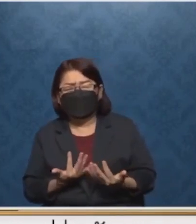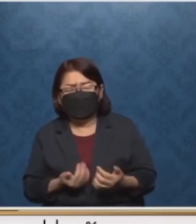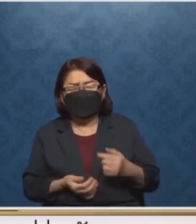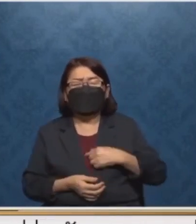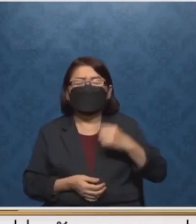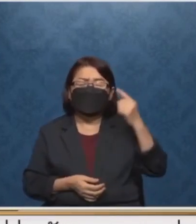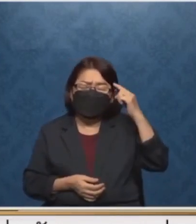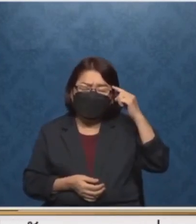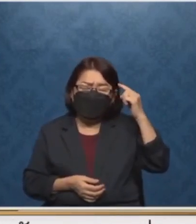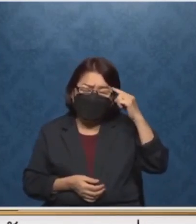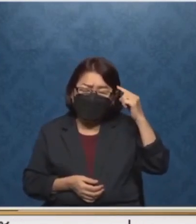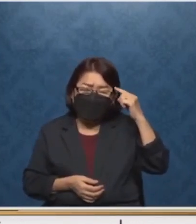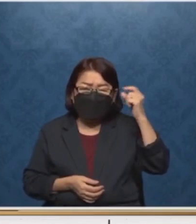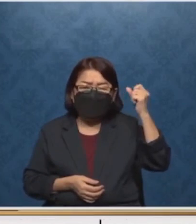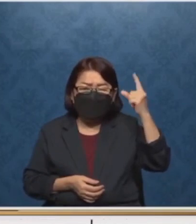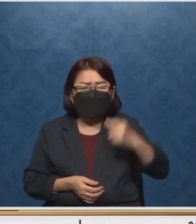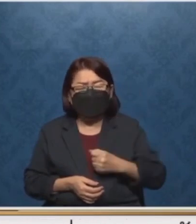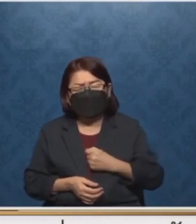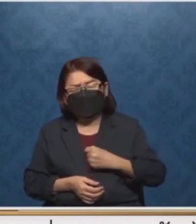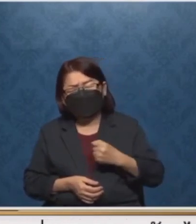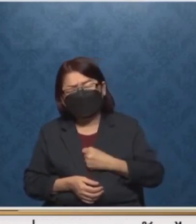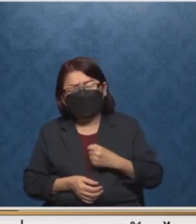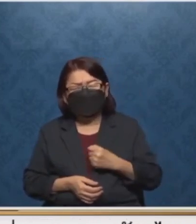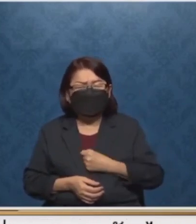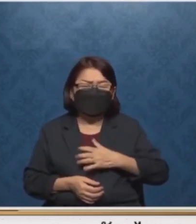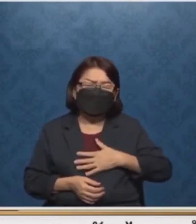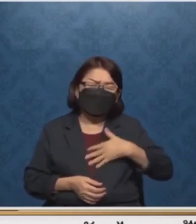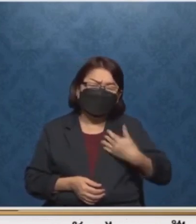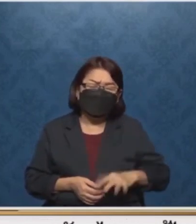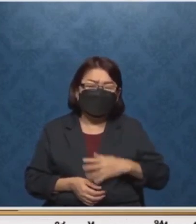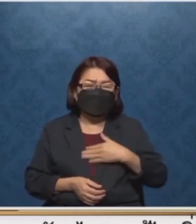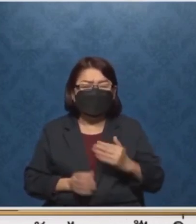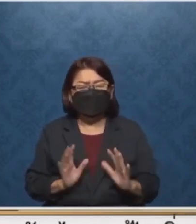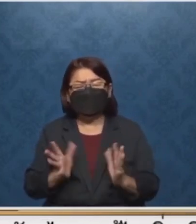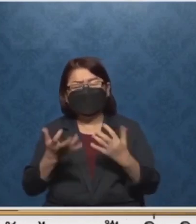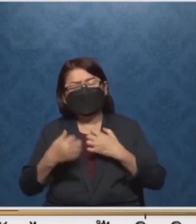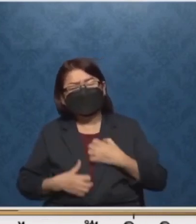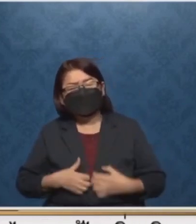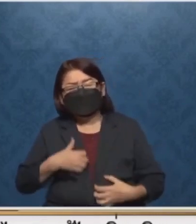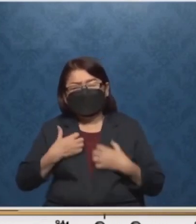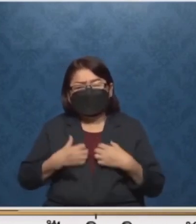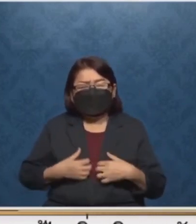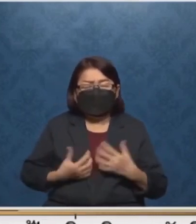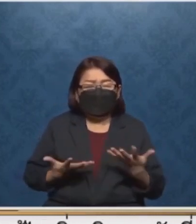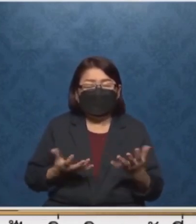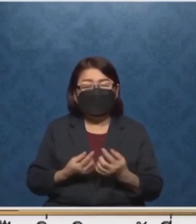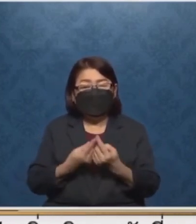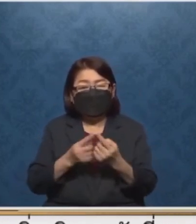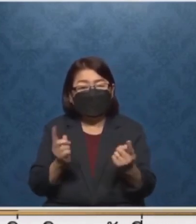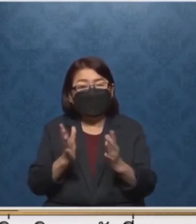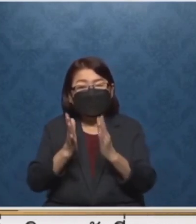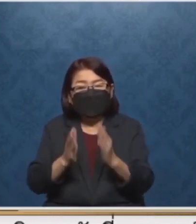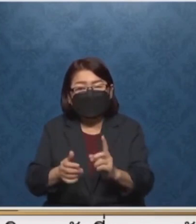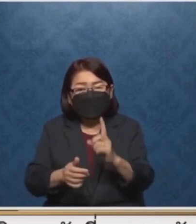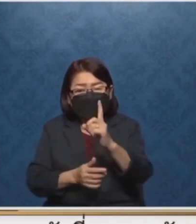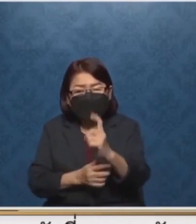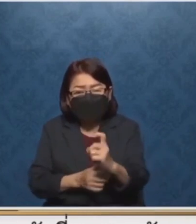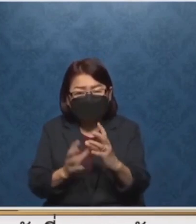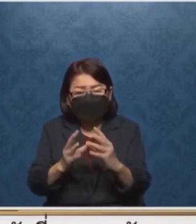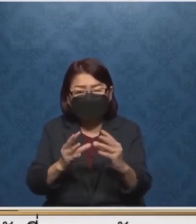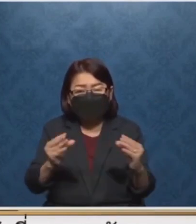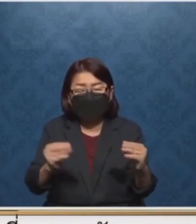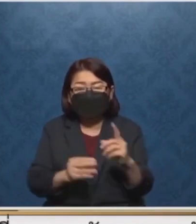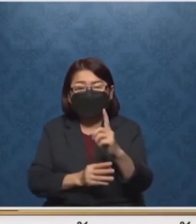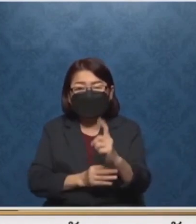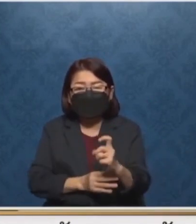ของความทุกข์ทรมานนะคะแต่สำหรับคนที่ต้องลาจากกันไปตลอดชีวิตโดยที่ไม่ได้ต้องจากกันไปตล